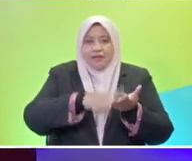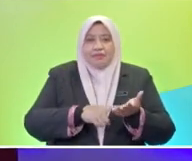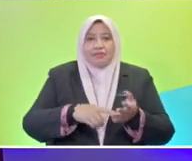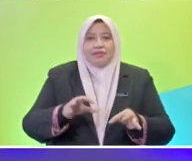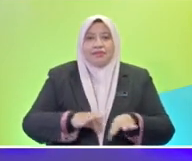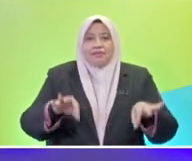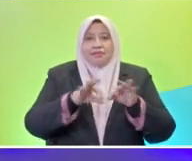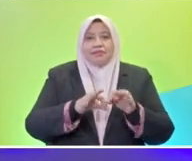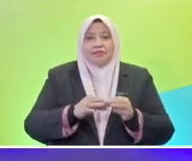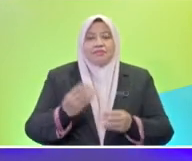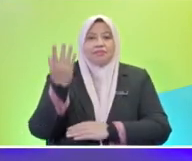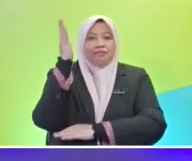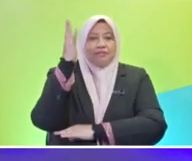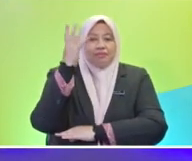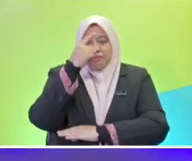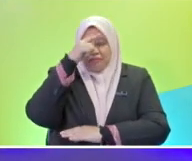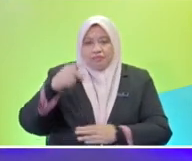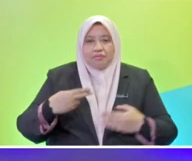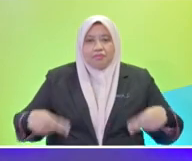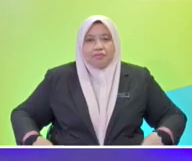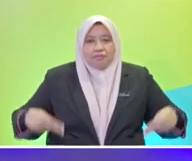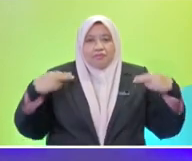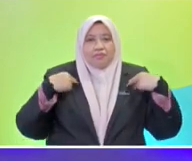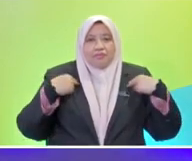keperluan tumbuh-tumbuhan untuk hidup.